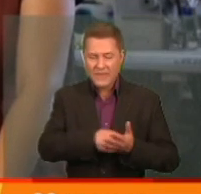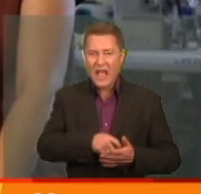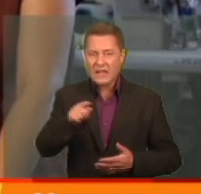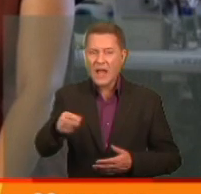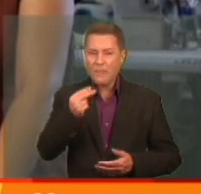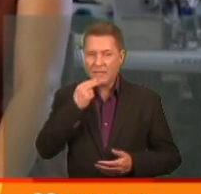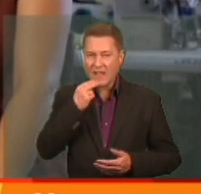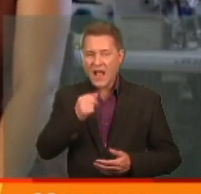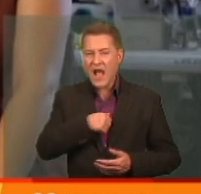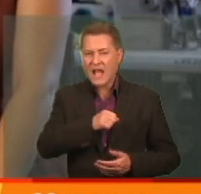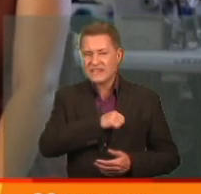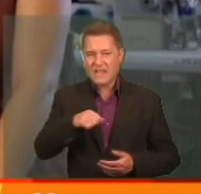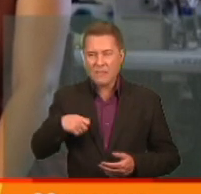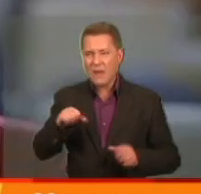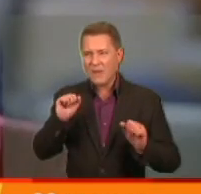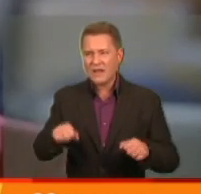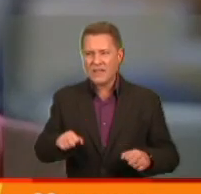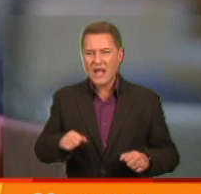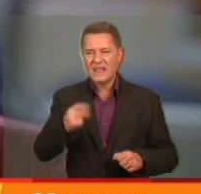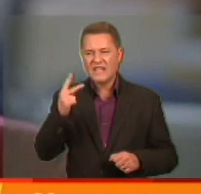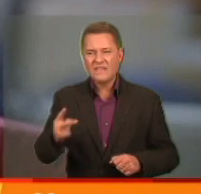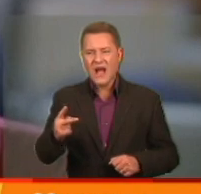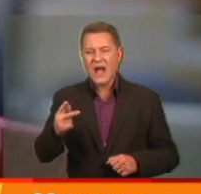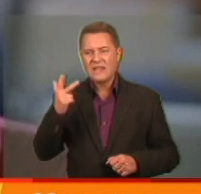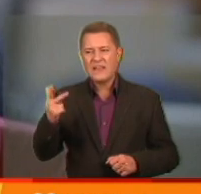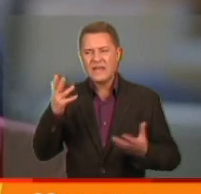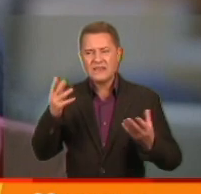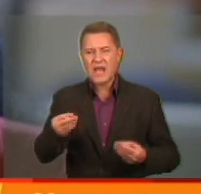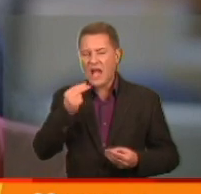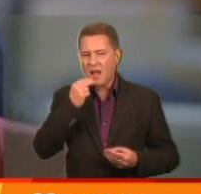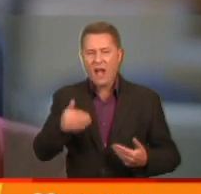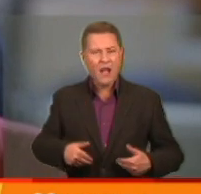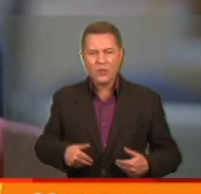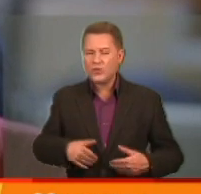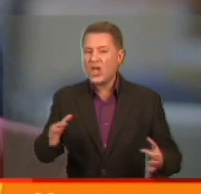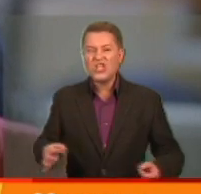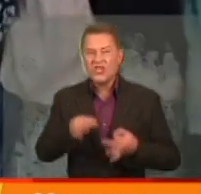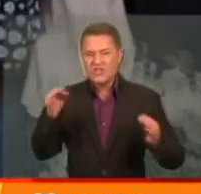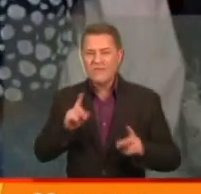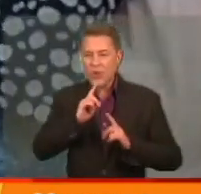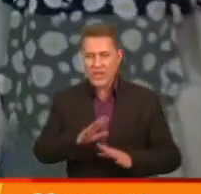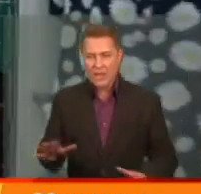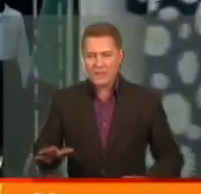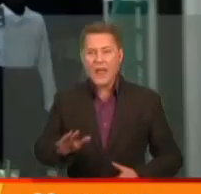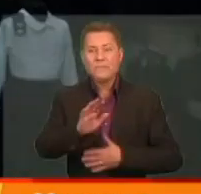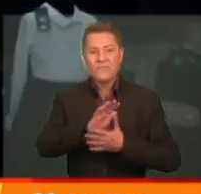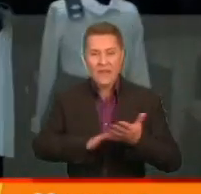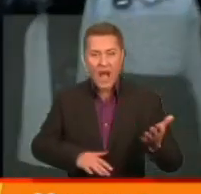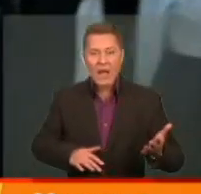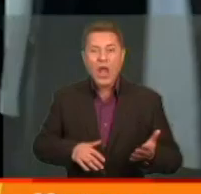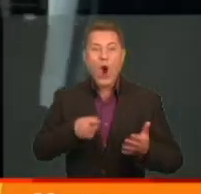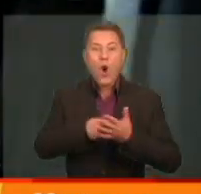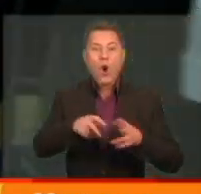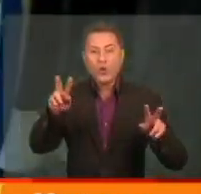там питалася, а сама могла там по 2 дні, по 3 дні, там вже навіть нічого не їсти. Далі їх годує